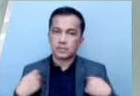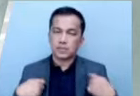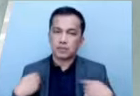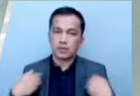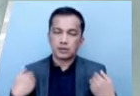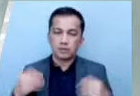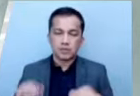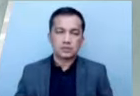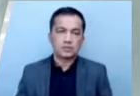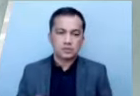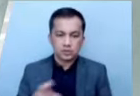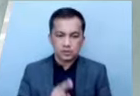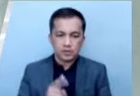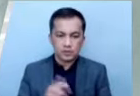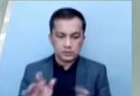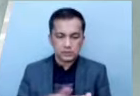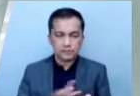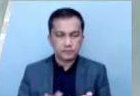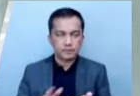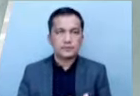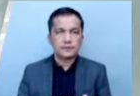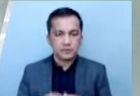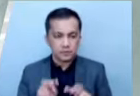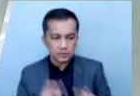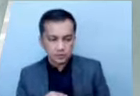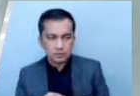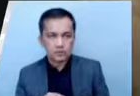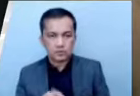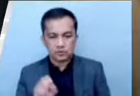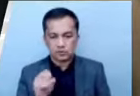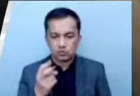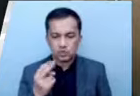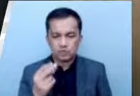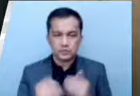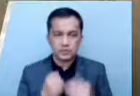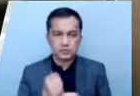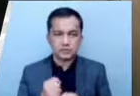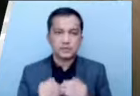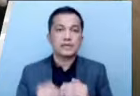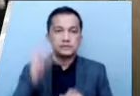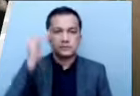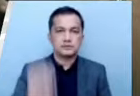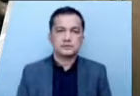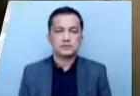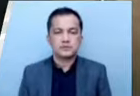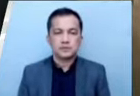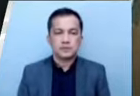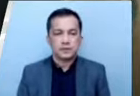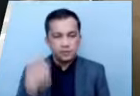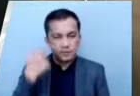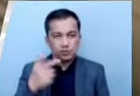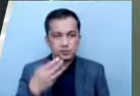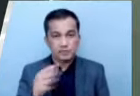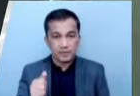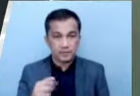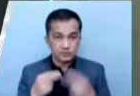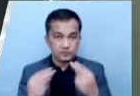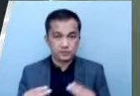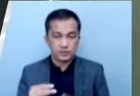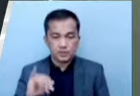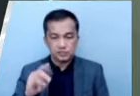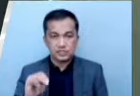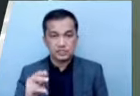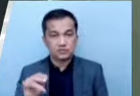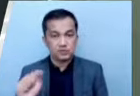gumamit siya ng gadget. So we're looking at 12 years pataas. Para sa GMA Integrated News, John